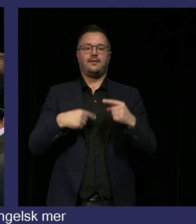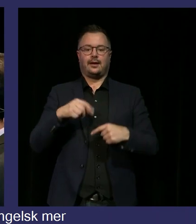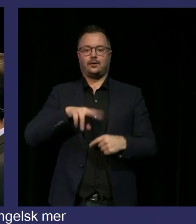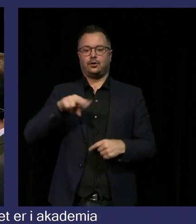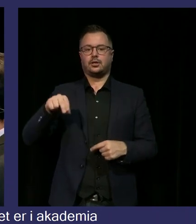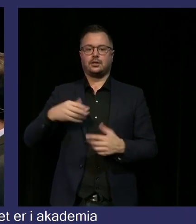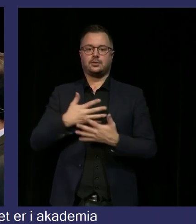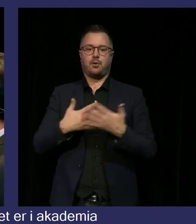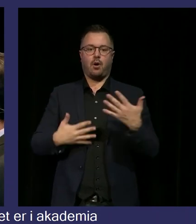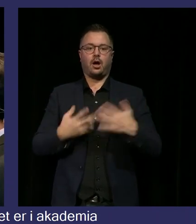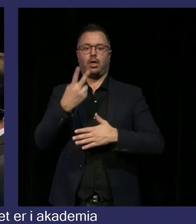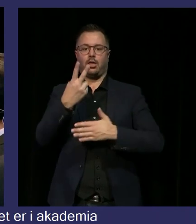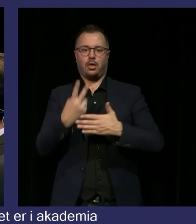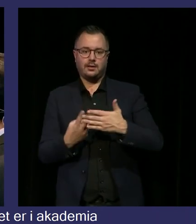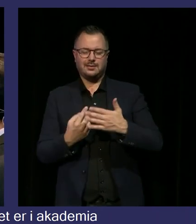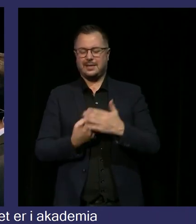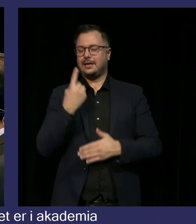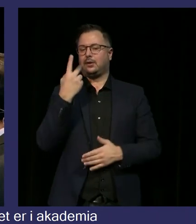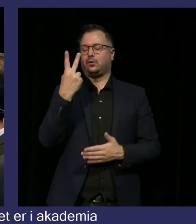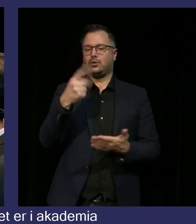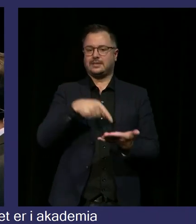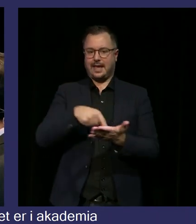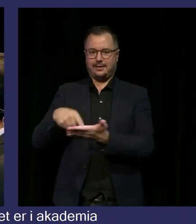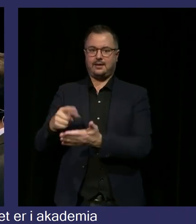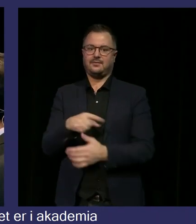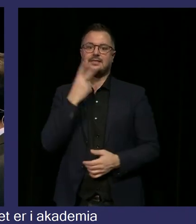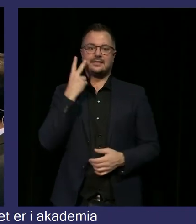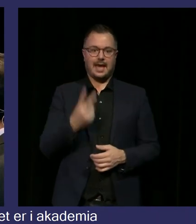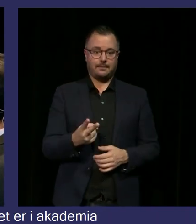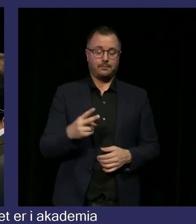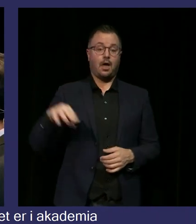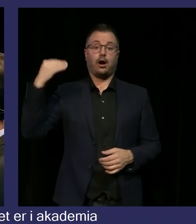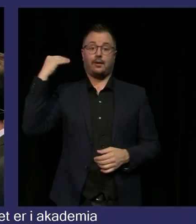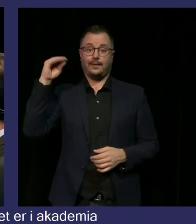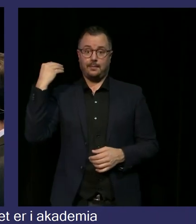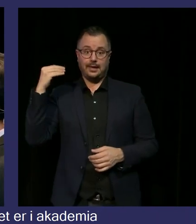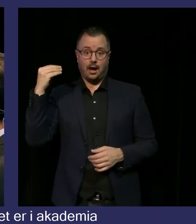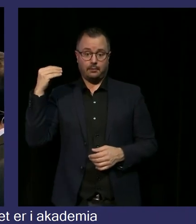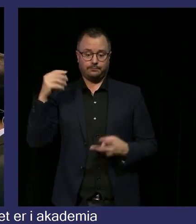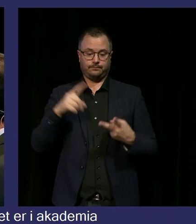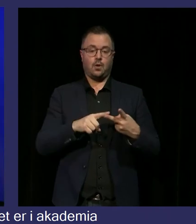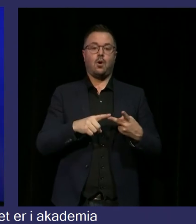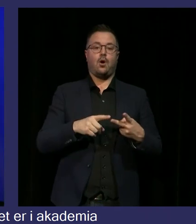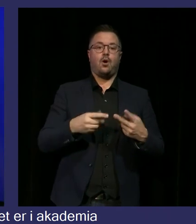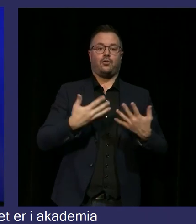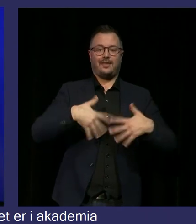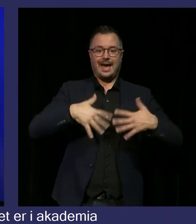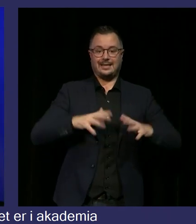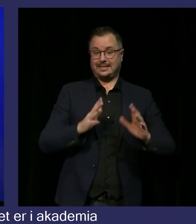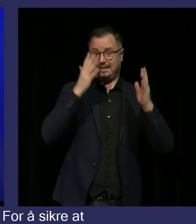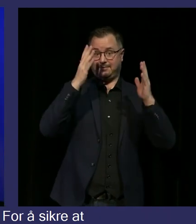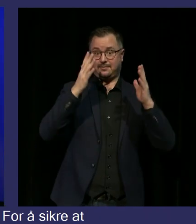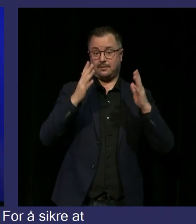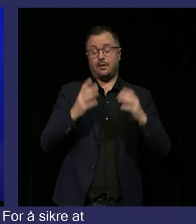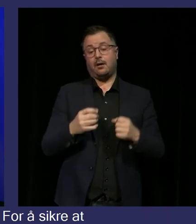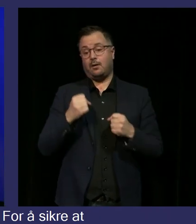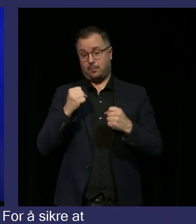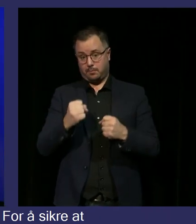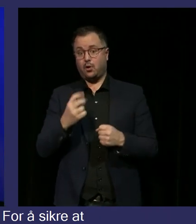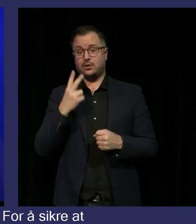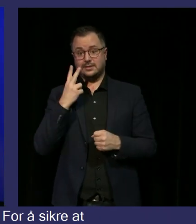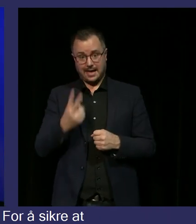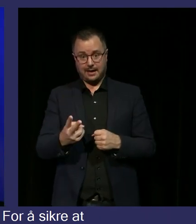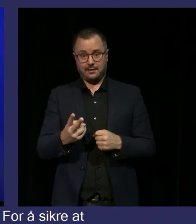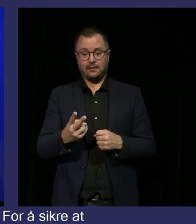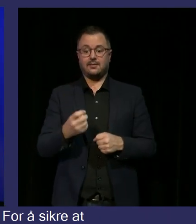norske språket. Særlig to steder ser vi jo det veldig mye nå. Det jo i akademia og i næringslivet, og det må vi være bevisst over. Derfor har vi laget